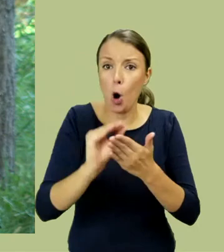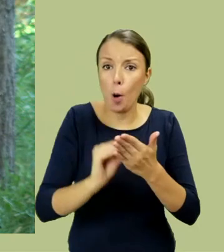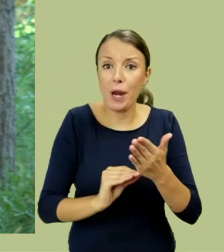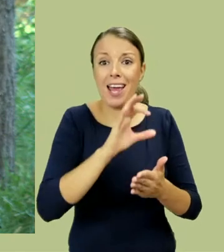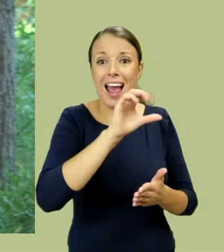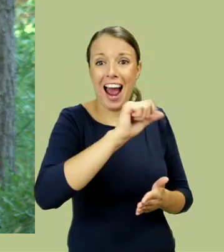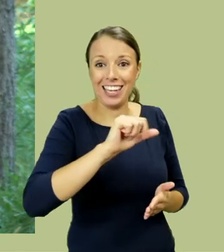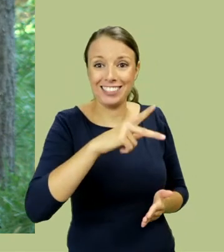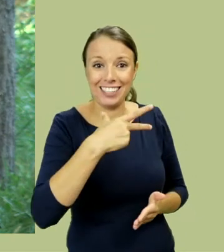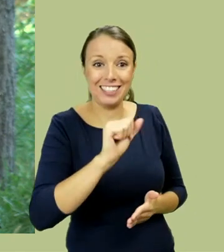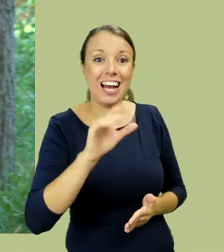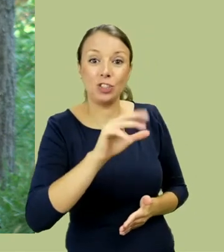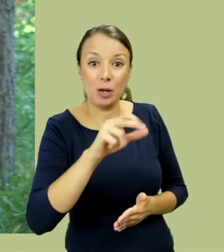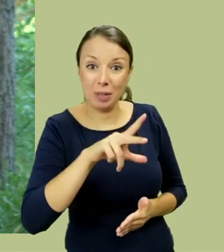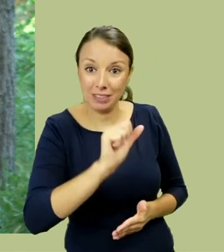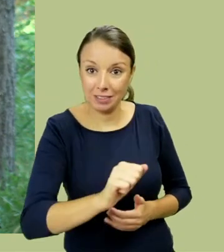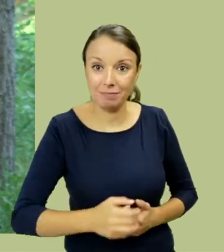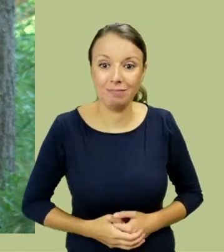Jest też...